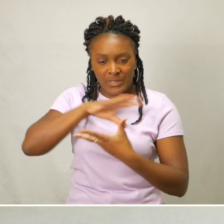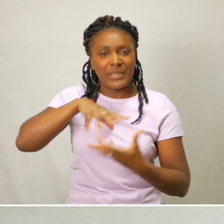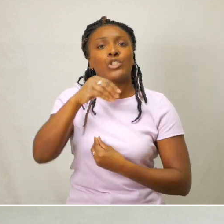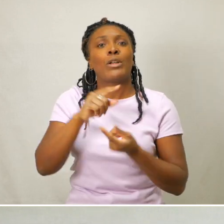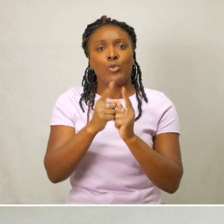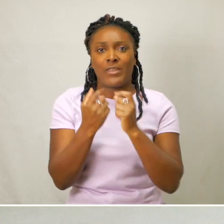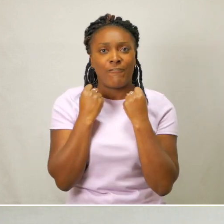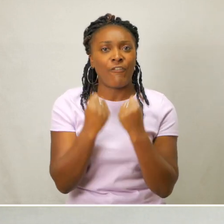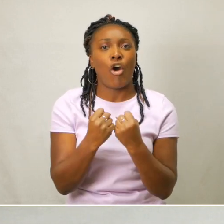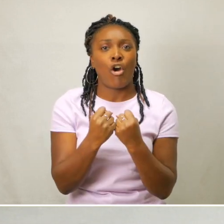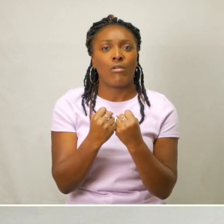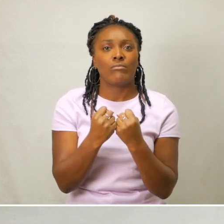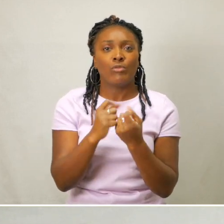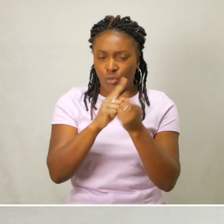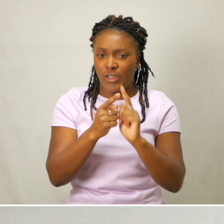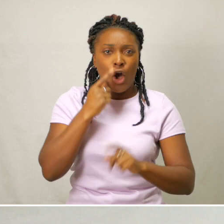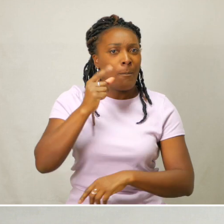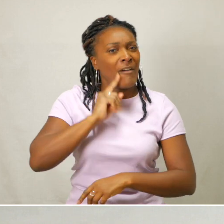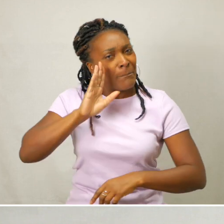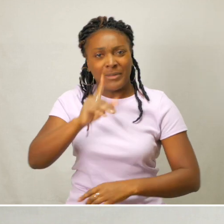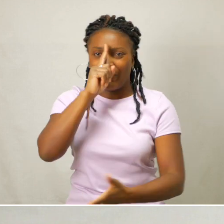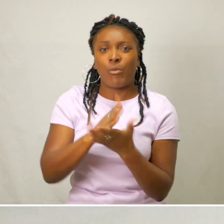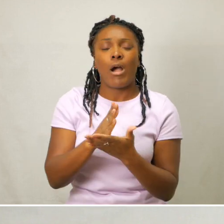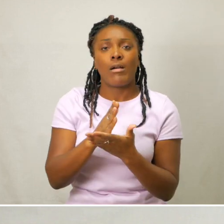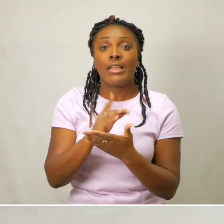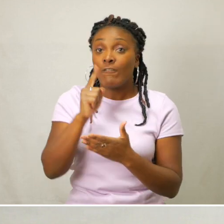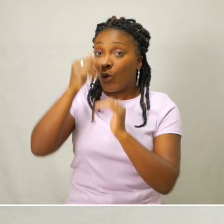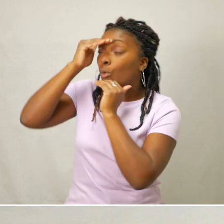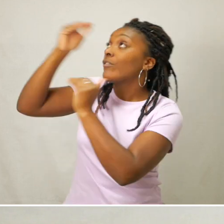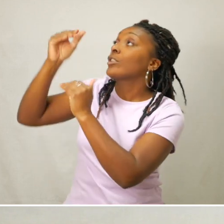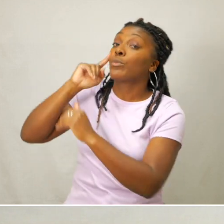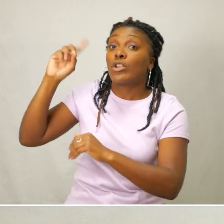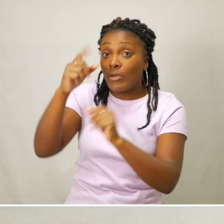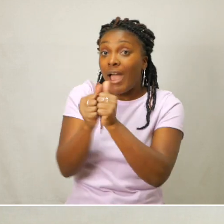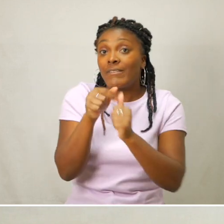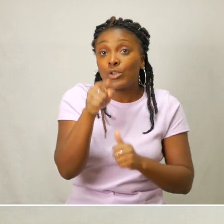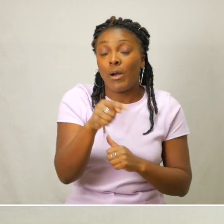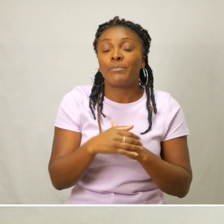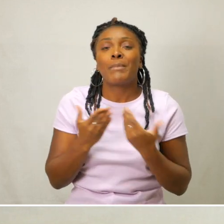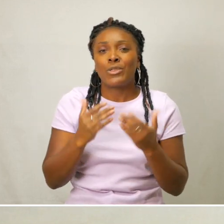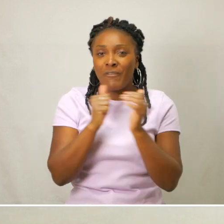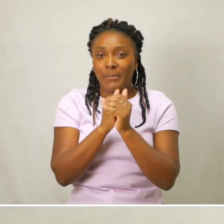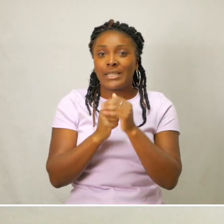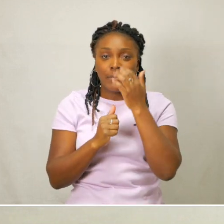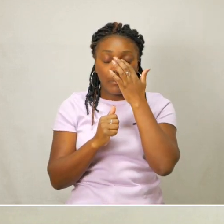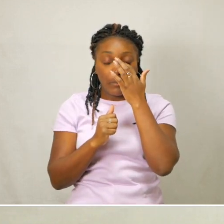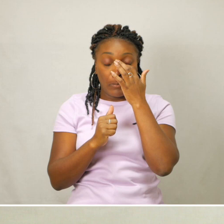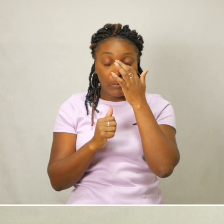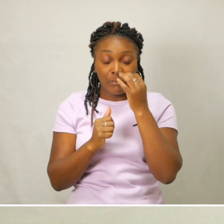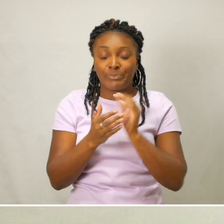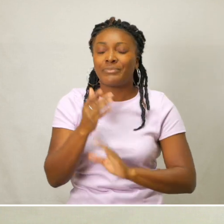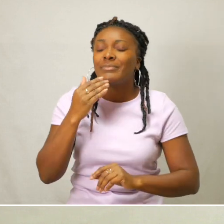foi d'après les Écritures. Alors reste confiant parce que Dieu est de ton côté. J'aimerais prier. Seigneur, merci